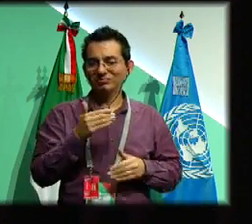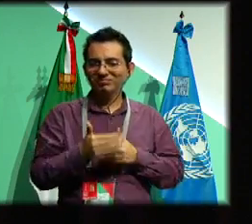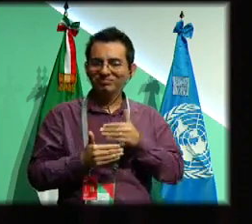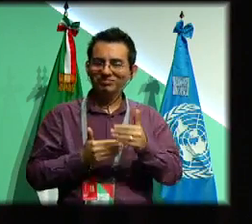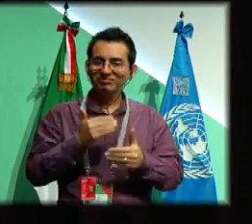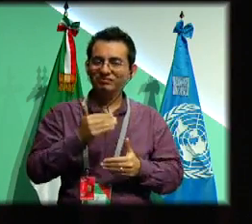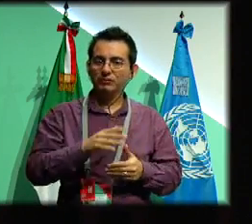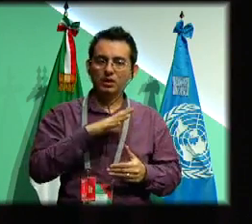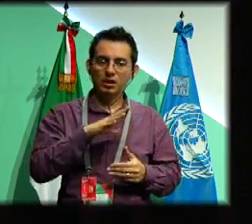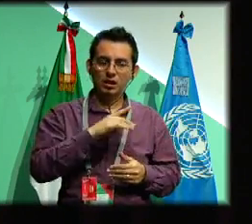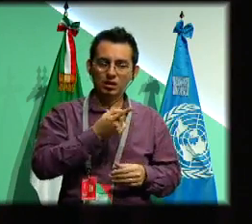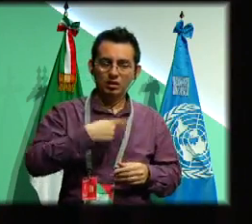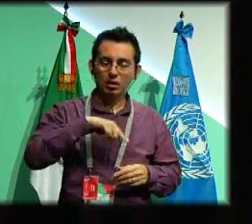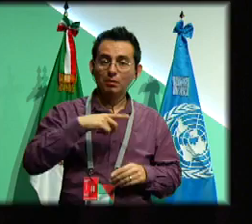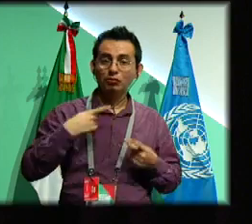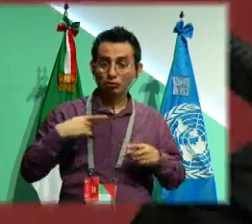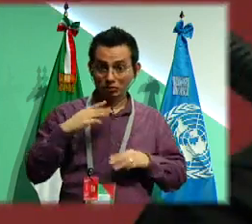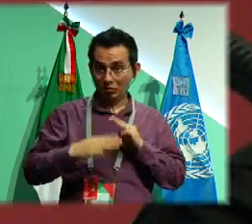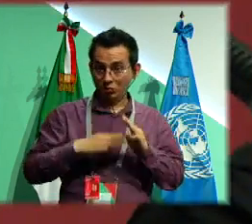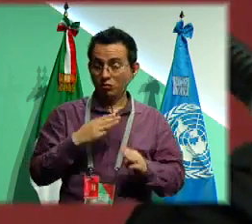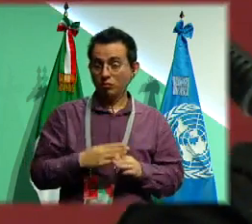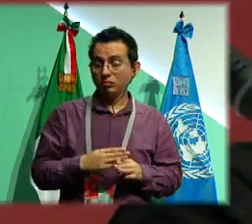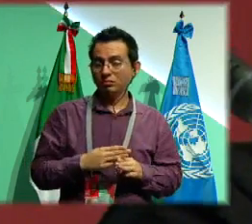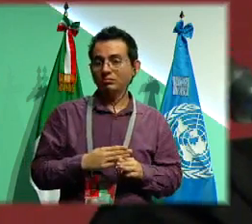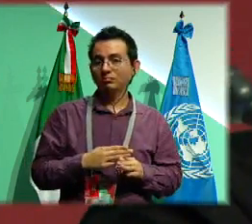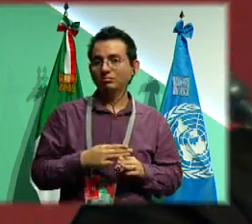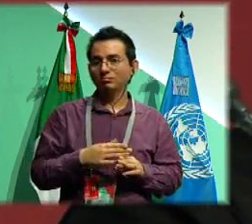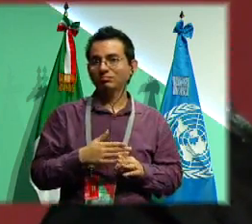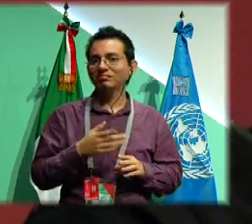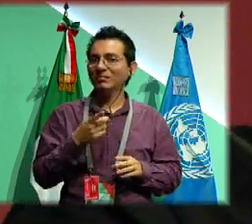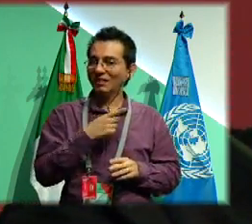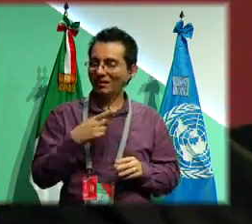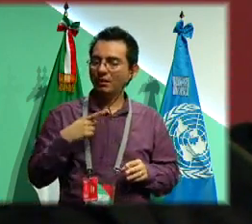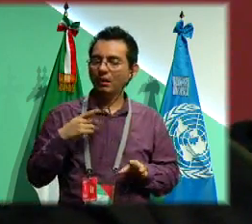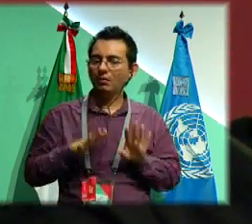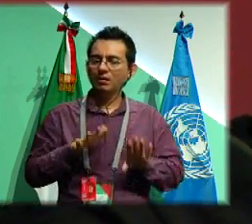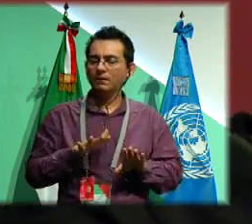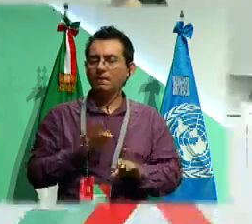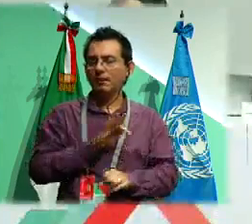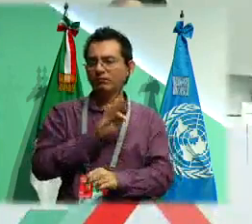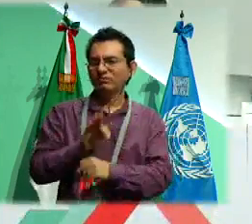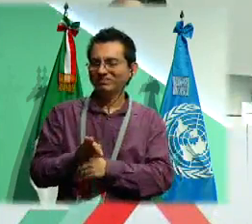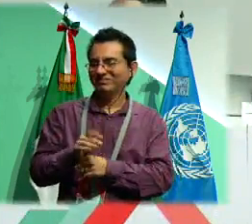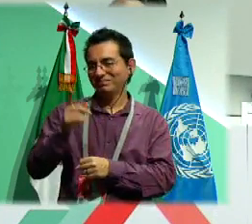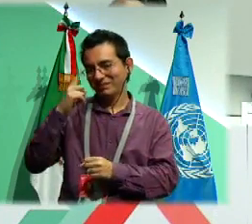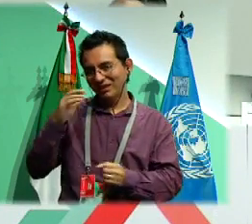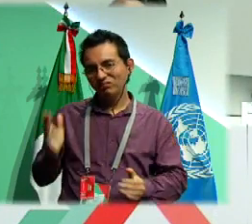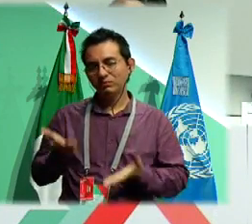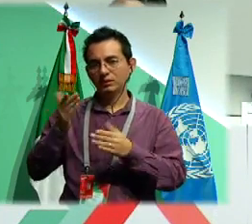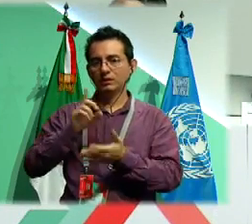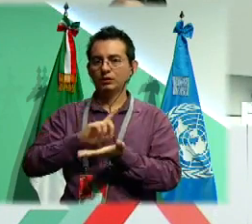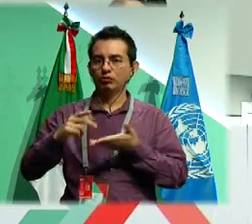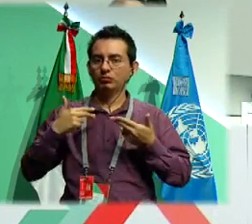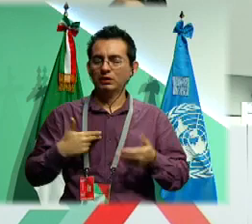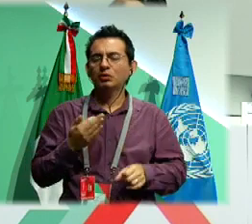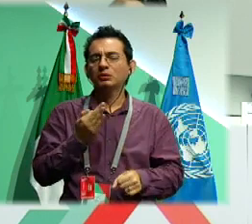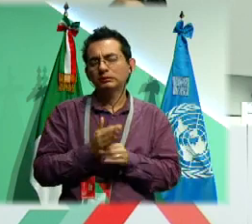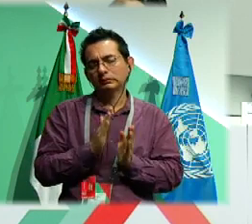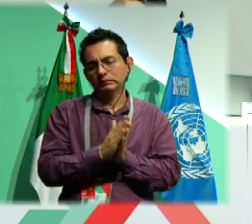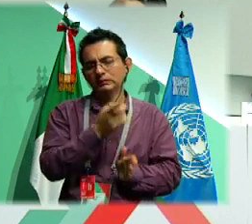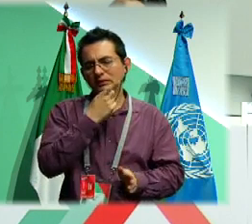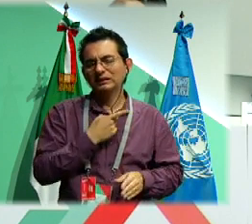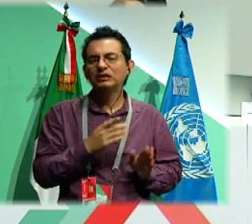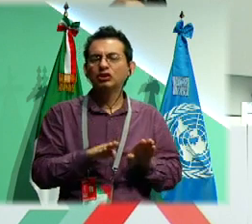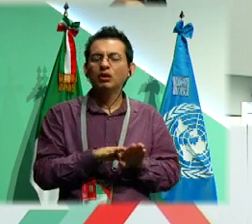faire baisser les standards en matière de droits de l'homme. Est-ce que tu pourrais réagir justement sur ce que Marie nous a dit à propos des accords